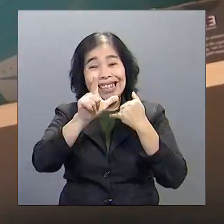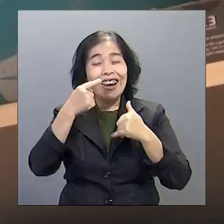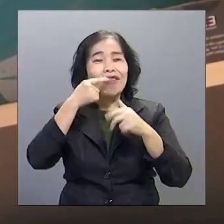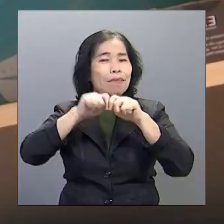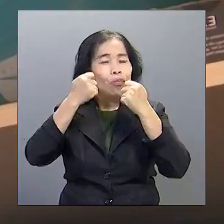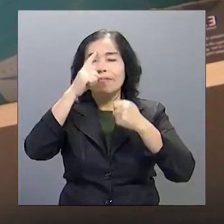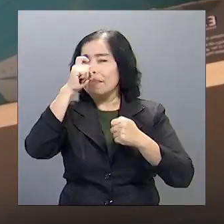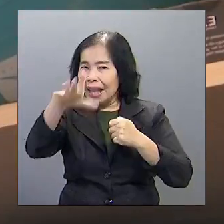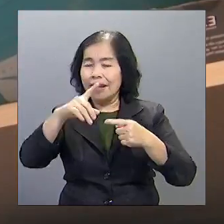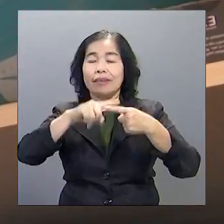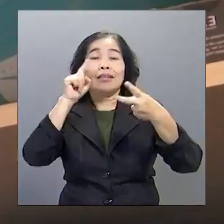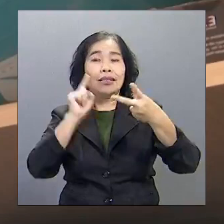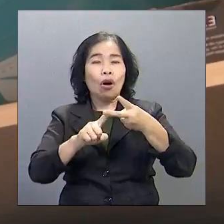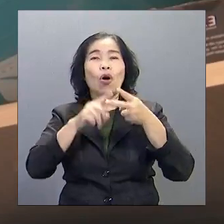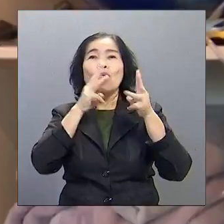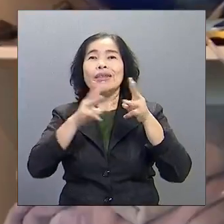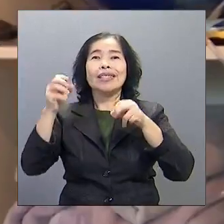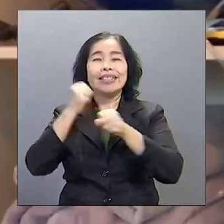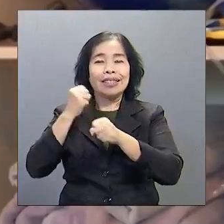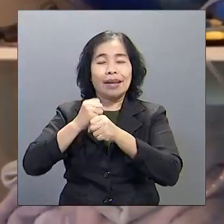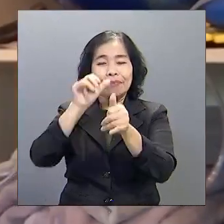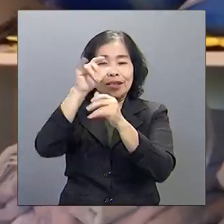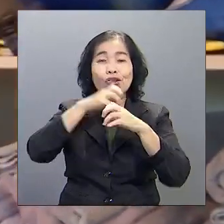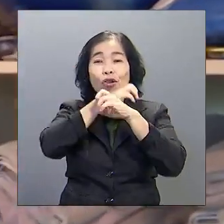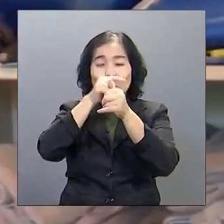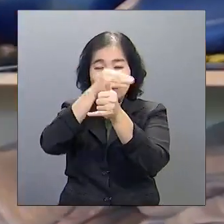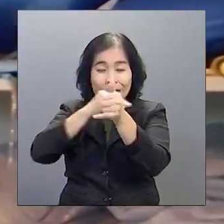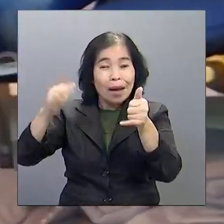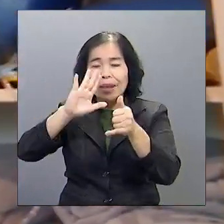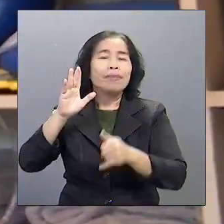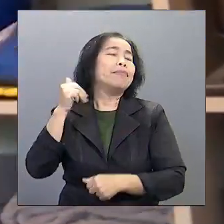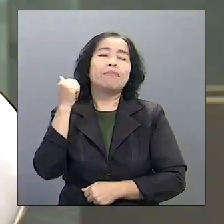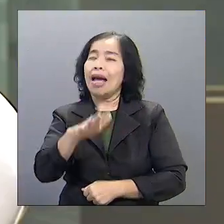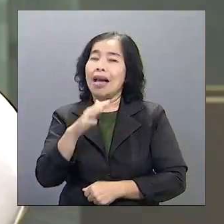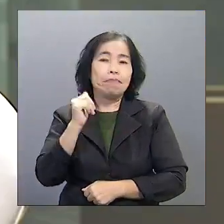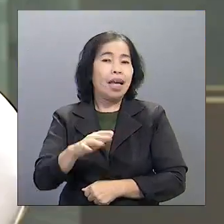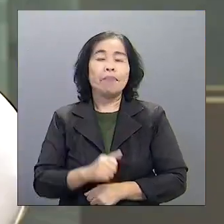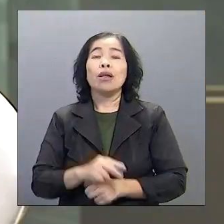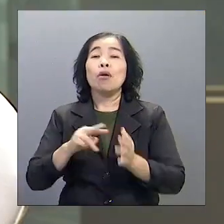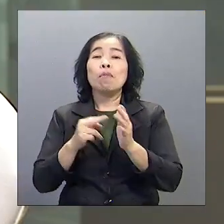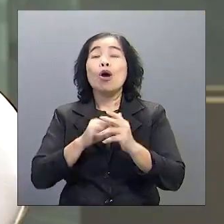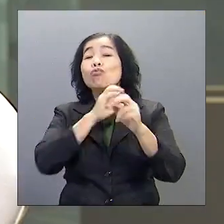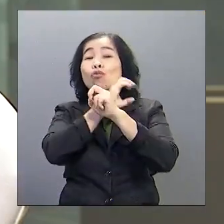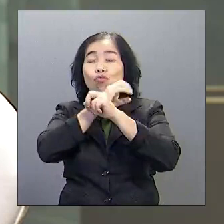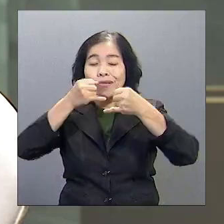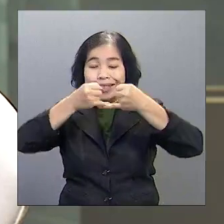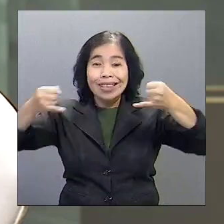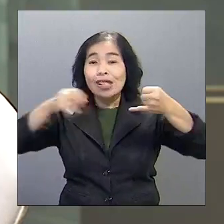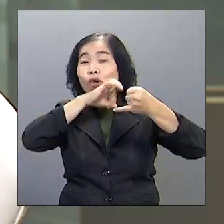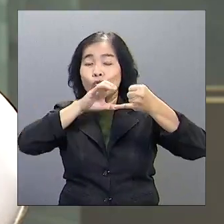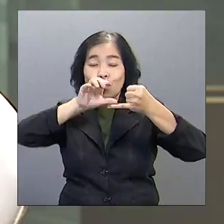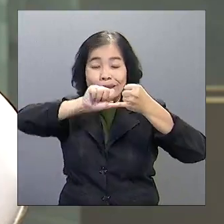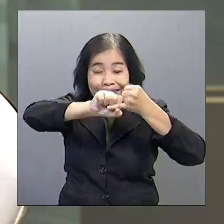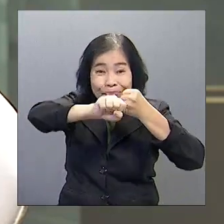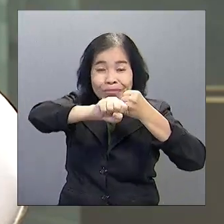ผุนะคะแล้วก็วิธีการรักษากระดูกทับเส้นประสาทโดยไม่ต้องผ่าตัดอย่างไรก็ตามคือโรคกระดูกทับเส้นประสาทเนี่ยเป็นอีกหนึ่งโรคยอดนิย